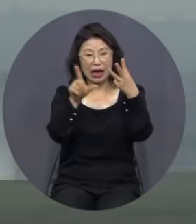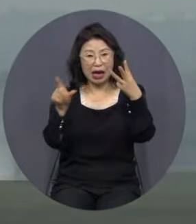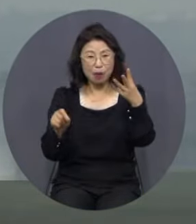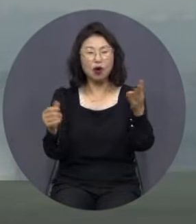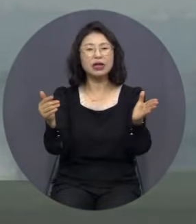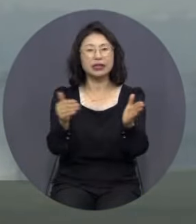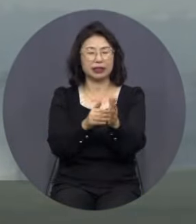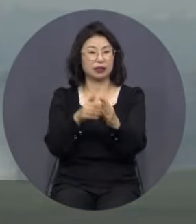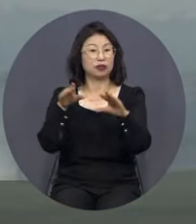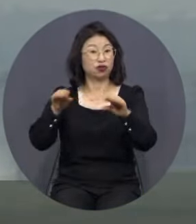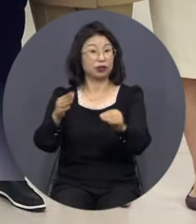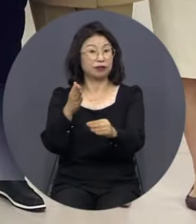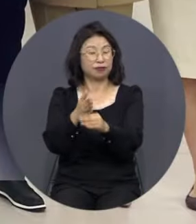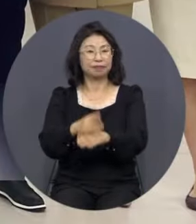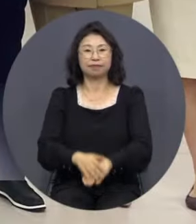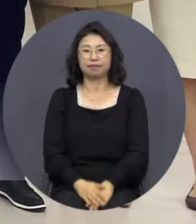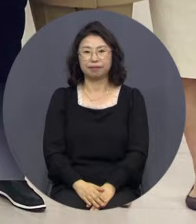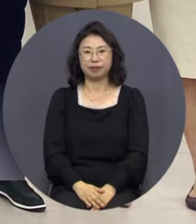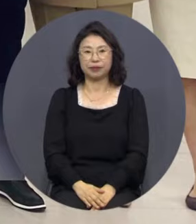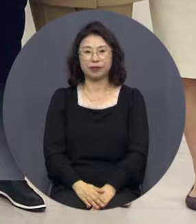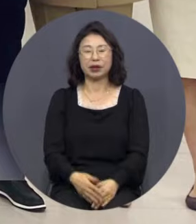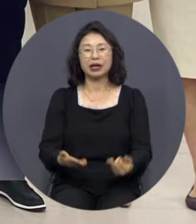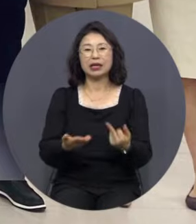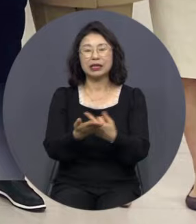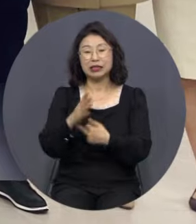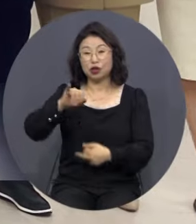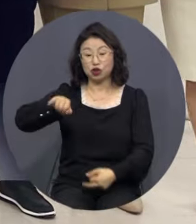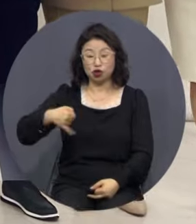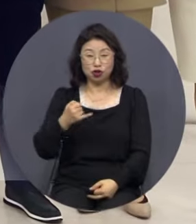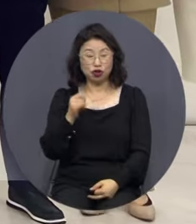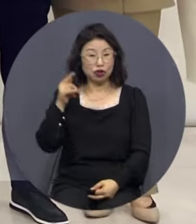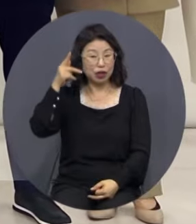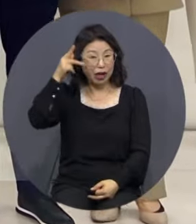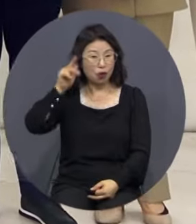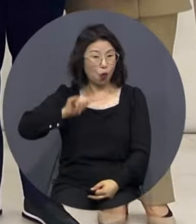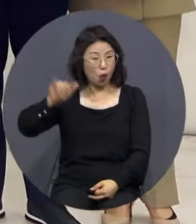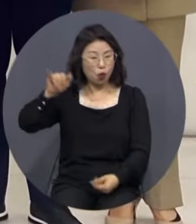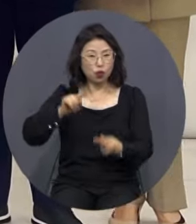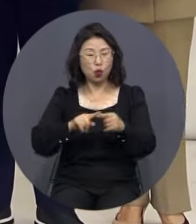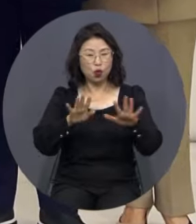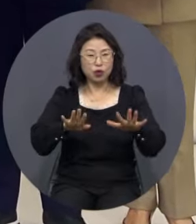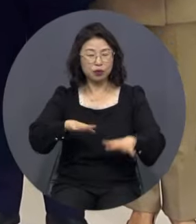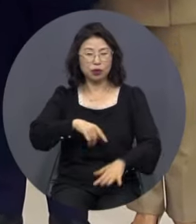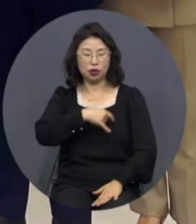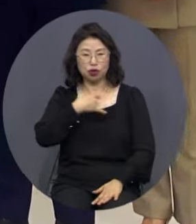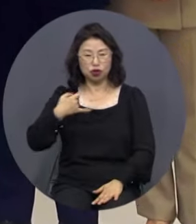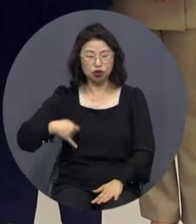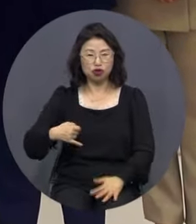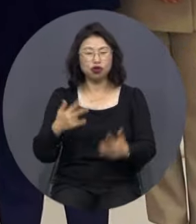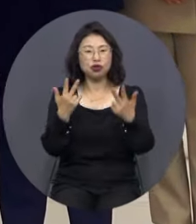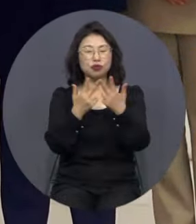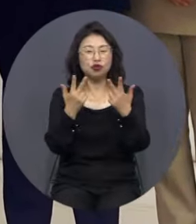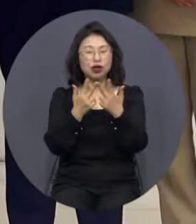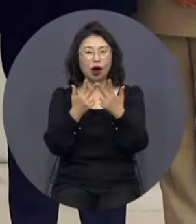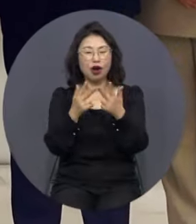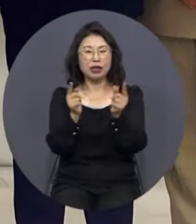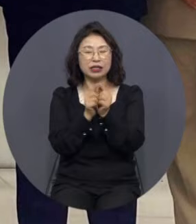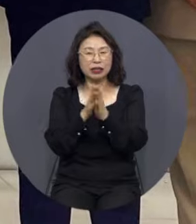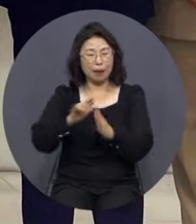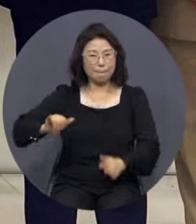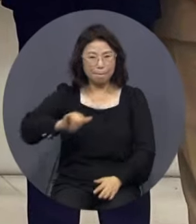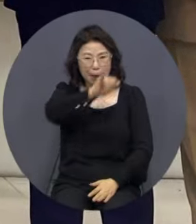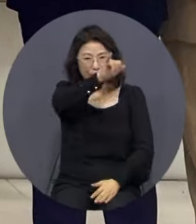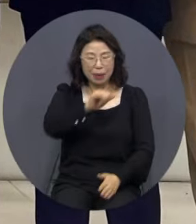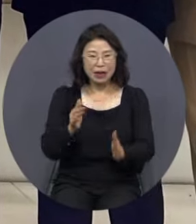마지막으로 중단됐습니다 한 제주항공도 오부터 제주와 베이 공항으로 가는 직항노선